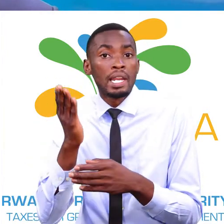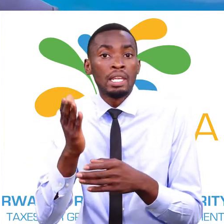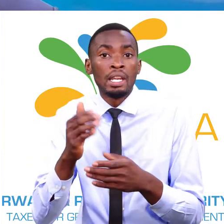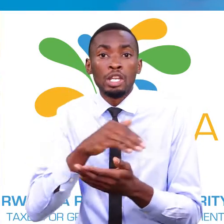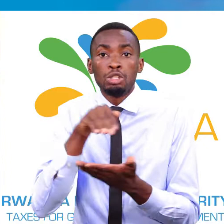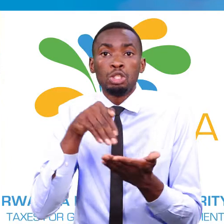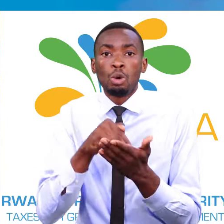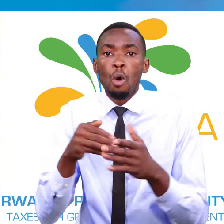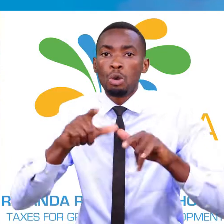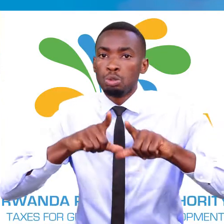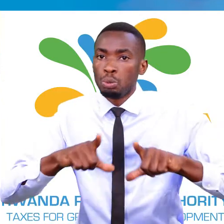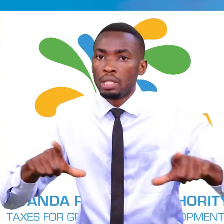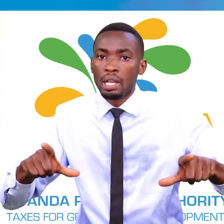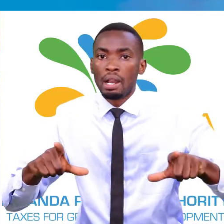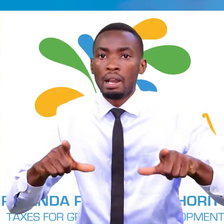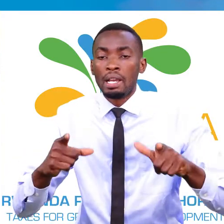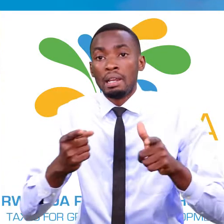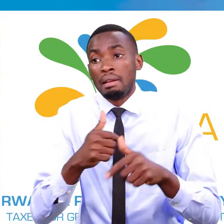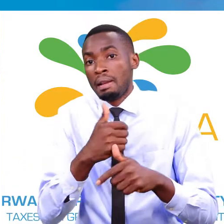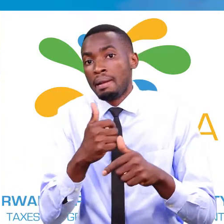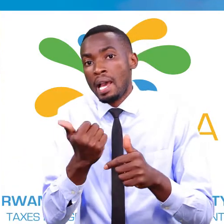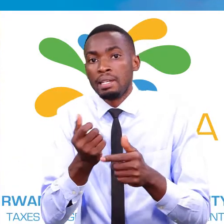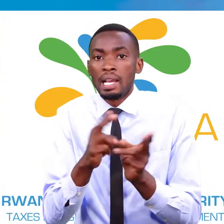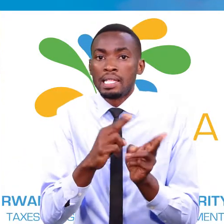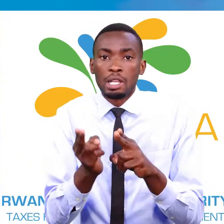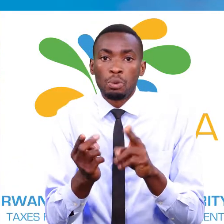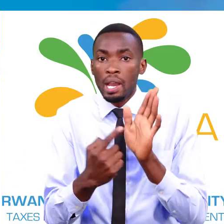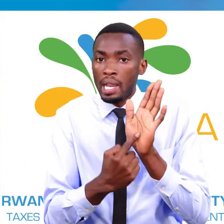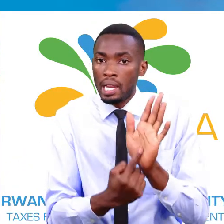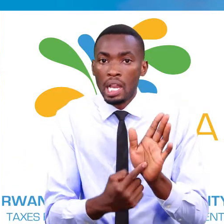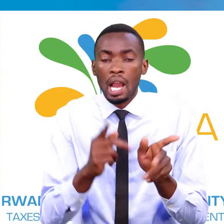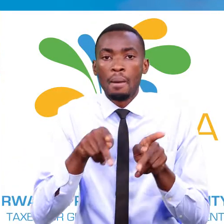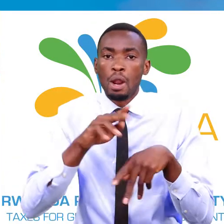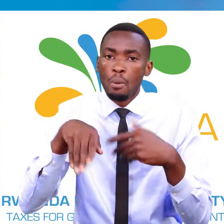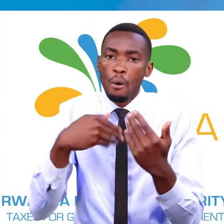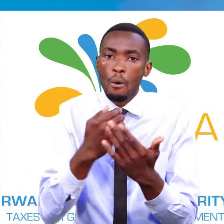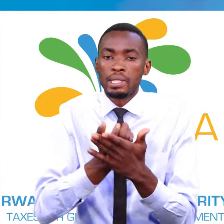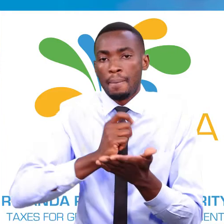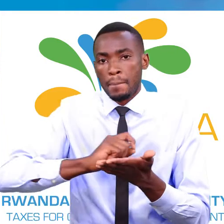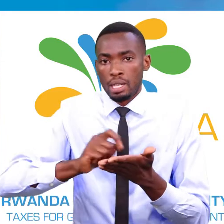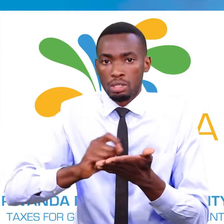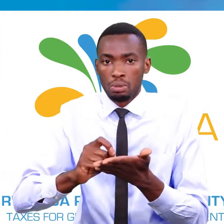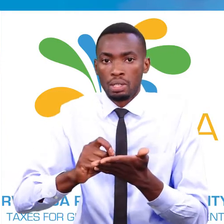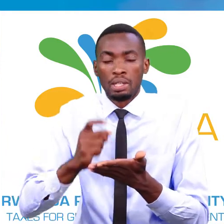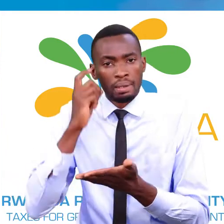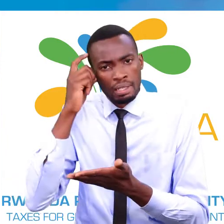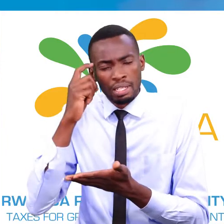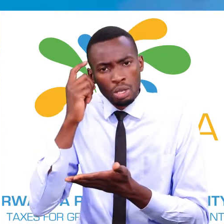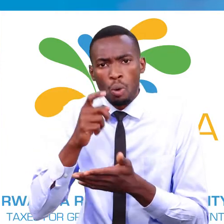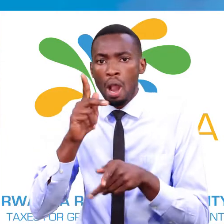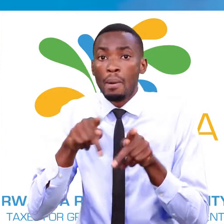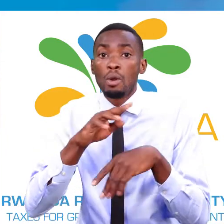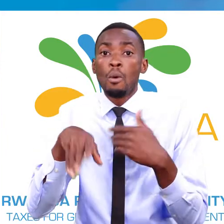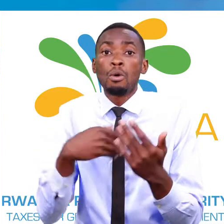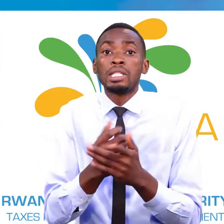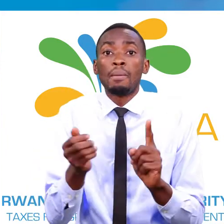twahawe n'ikigo cy'ubutaka ndetse nayo yagaragaraga mu ikoranabuhanga dusanzwe dufite dukoresha, abantu baranditswe nkeka ko